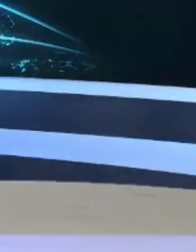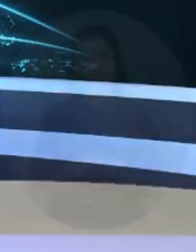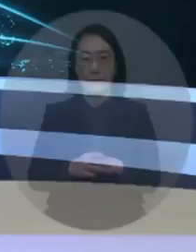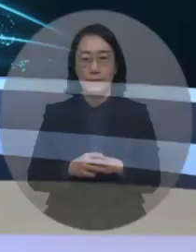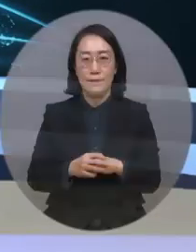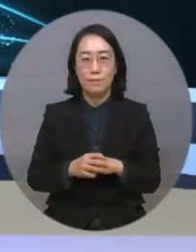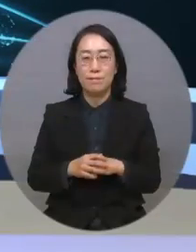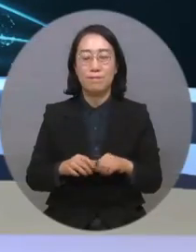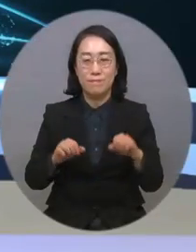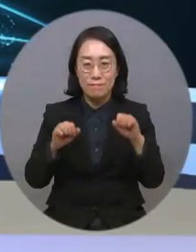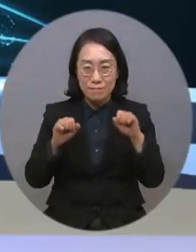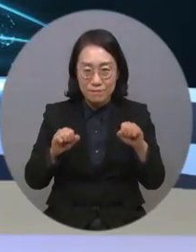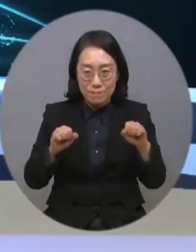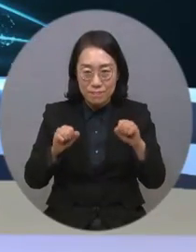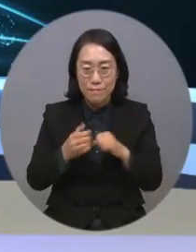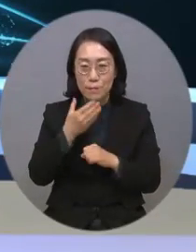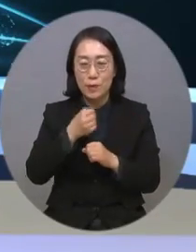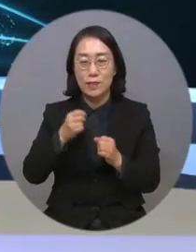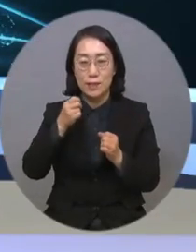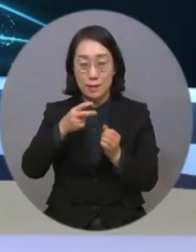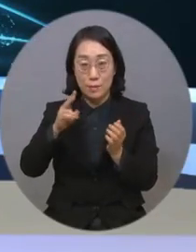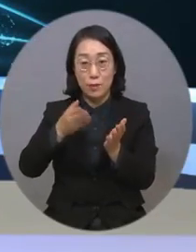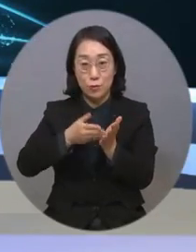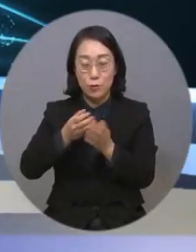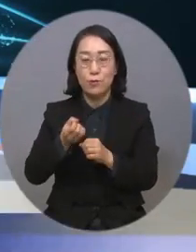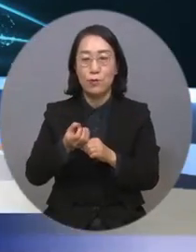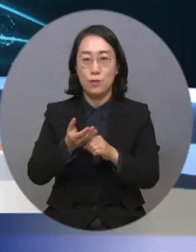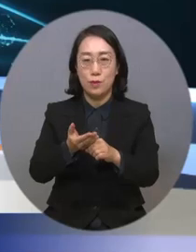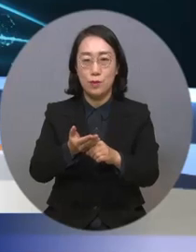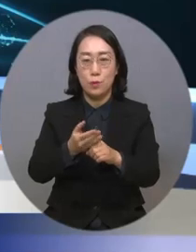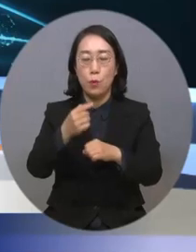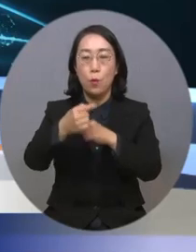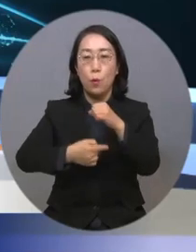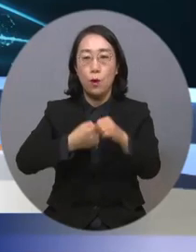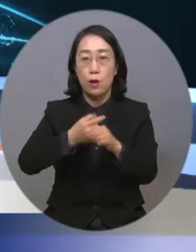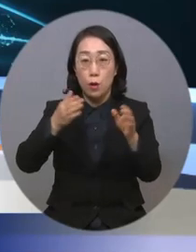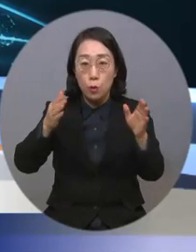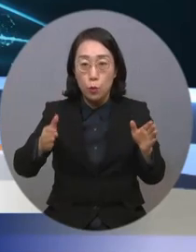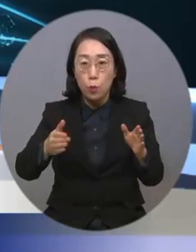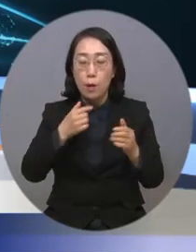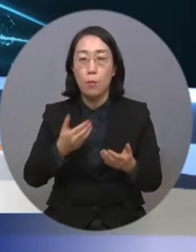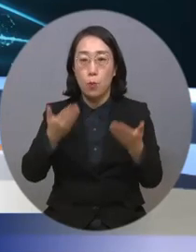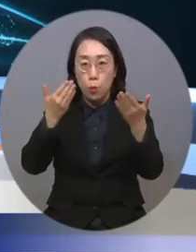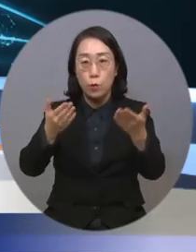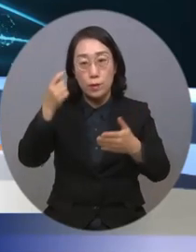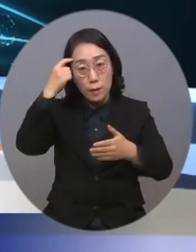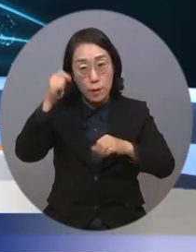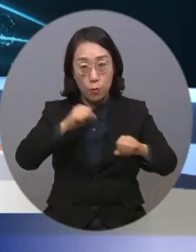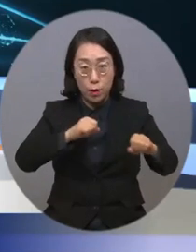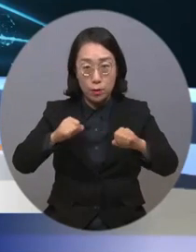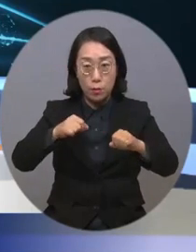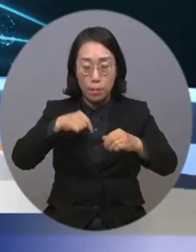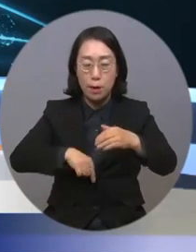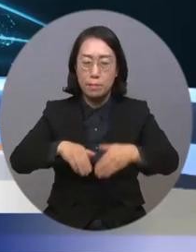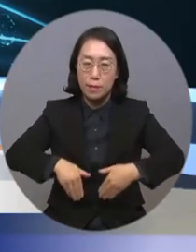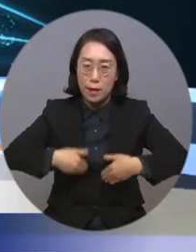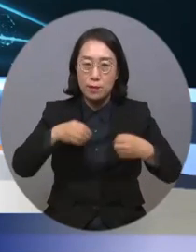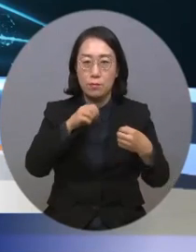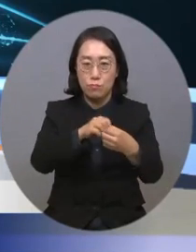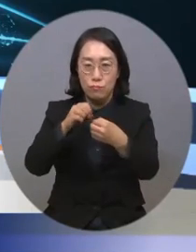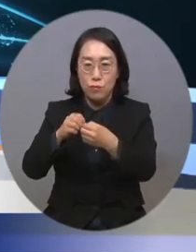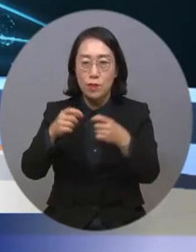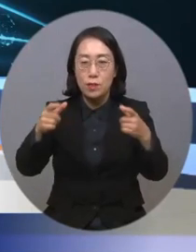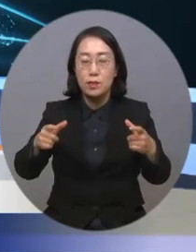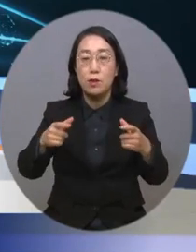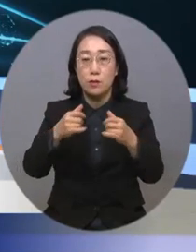시청자 여러분 안녕하십니까 복지 tv 있습니다 오라네 아름다운 봉사정신과 따뜻한 마음으로 지역 사회 발전에